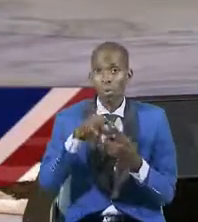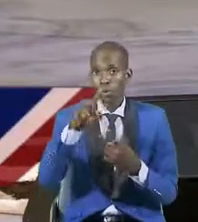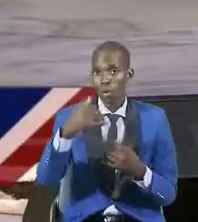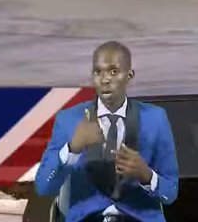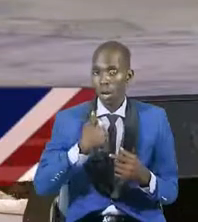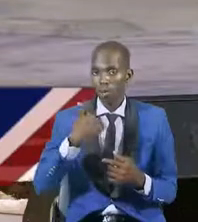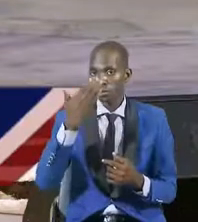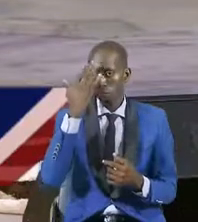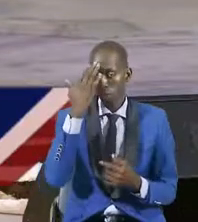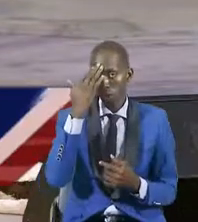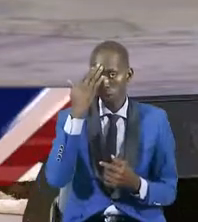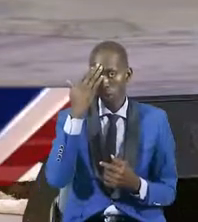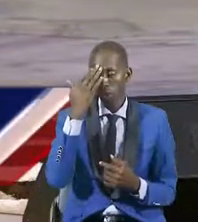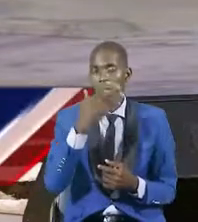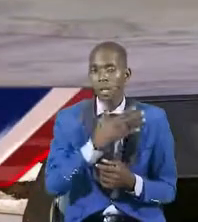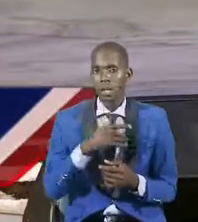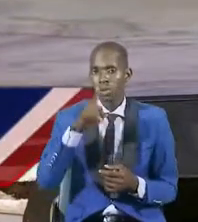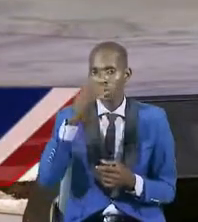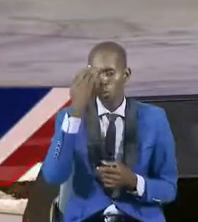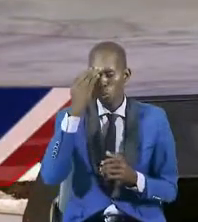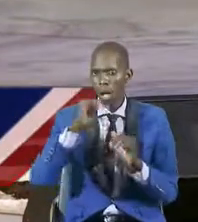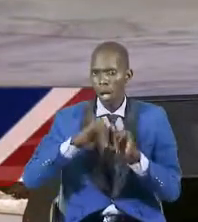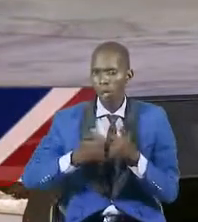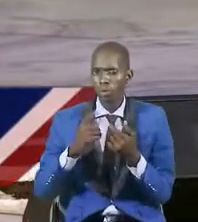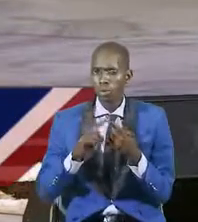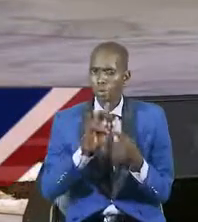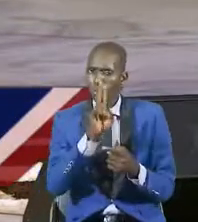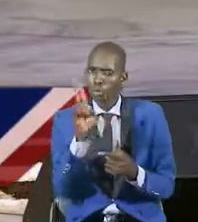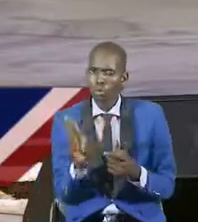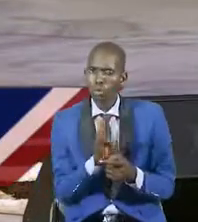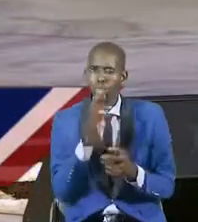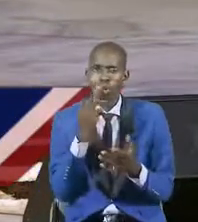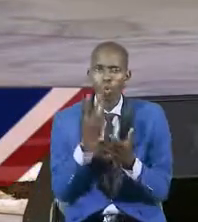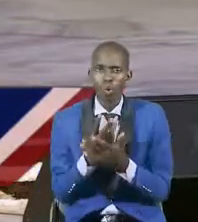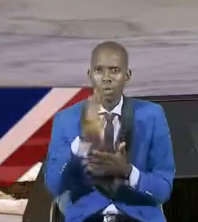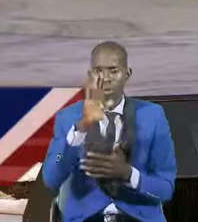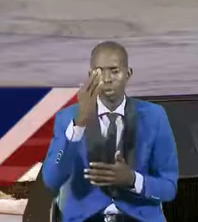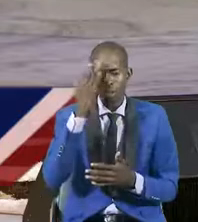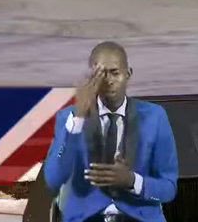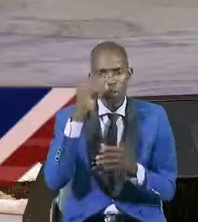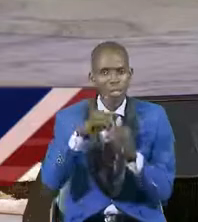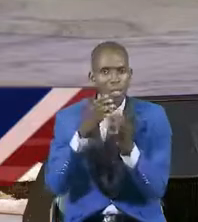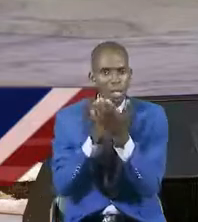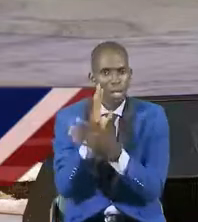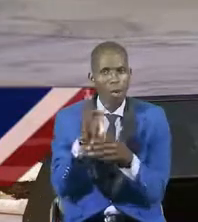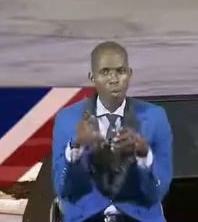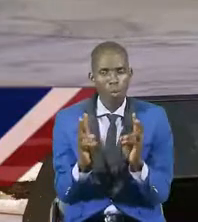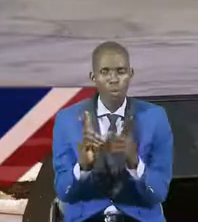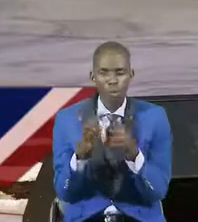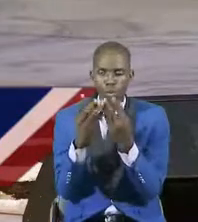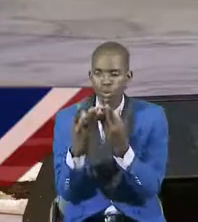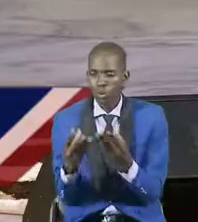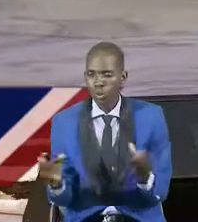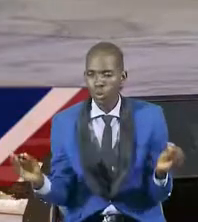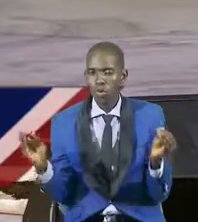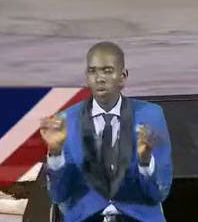vous avez la connaissance, et vous savez comment appliquer cette connaissance à la bonne manière pour